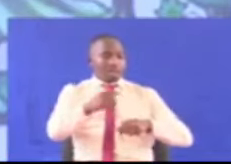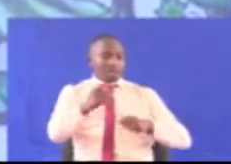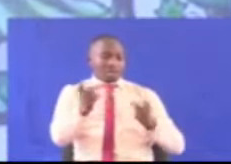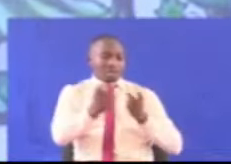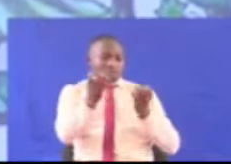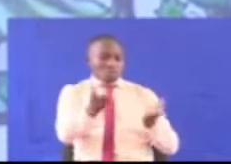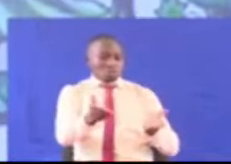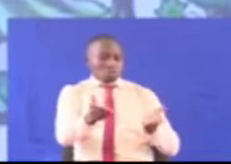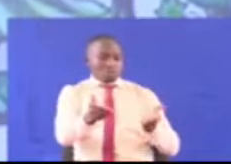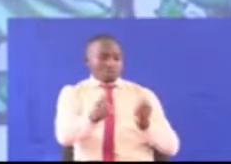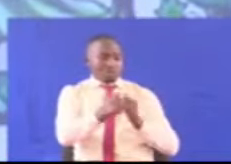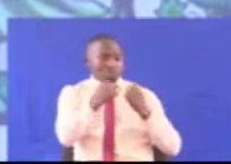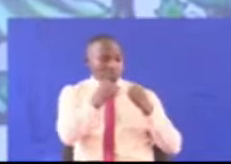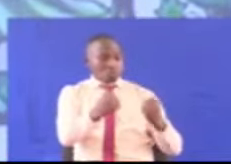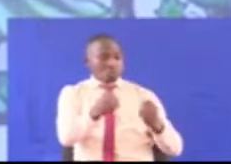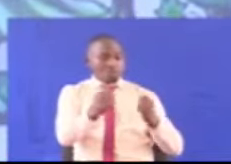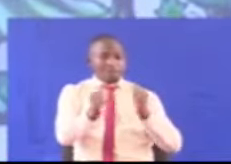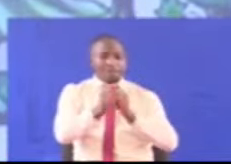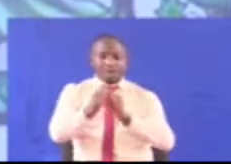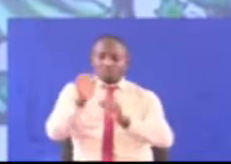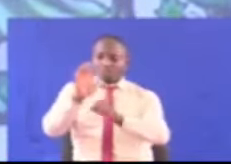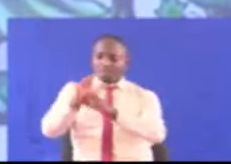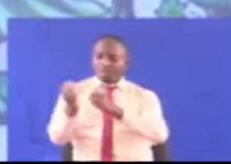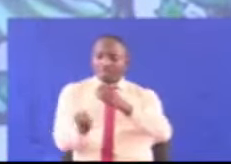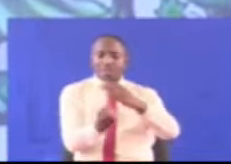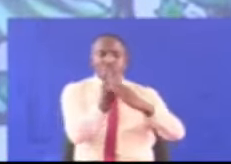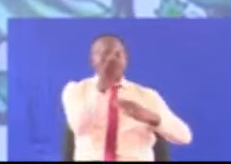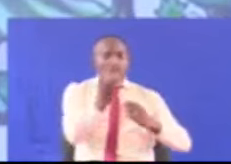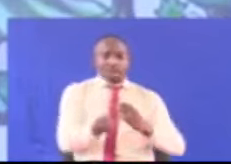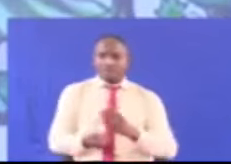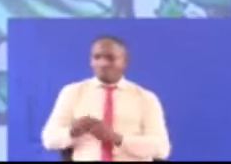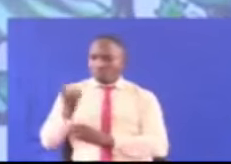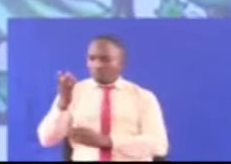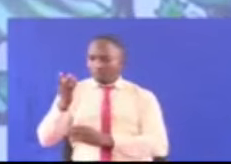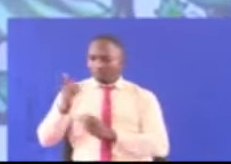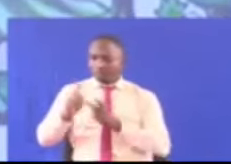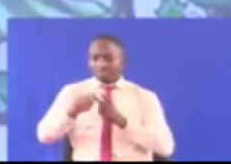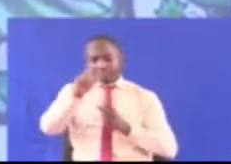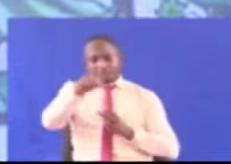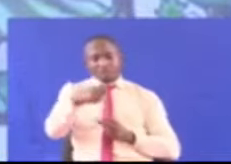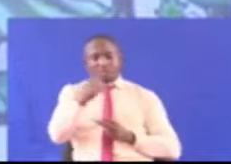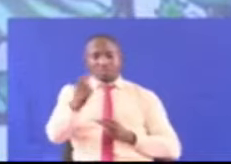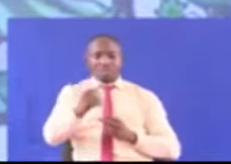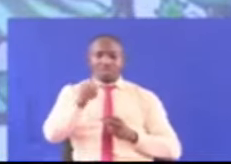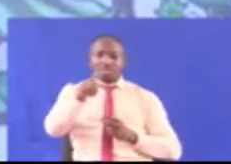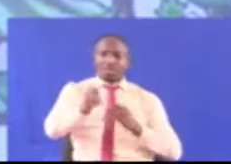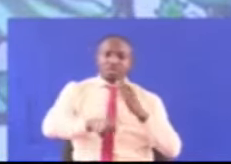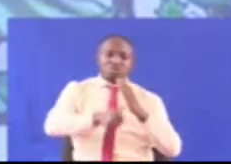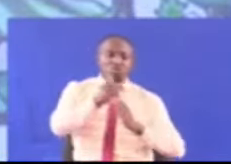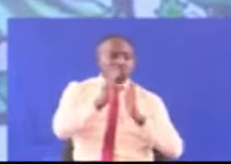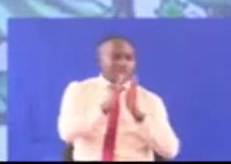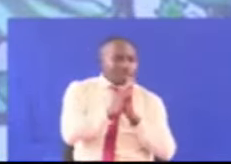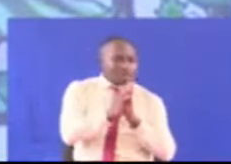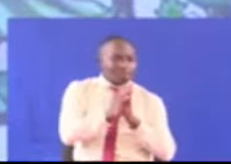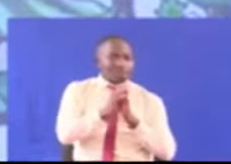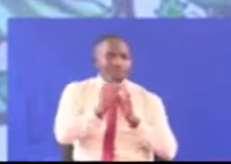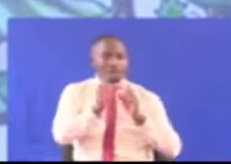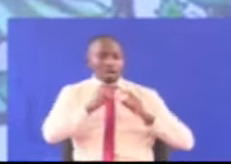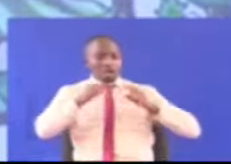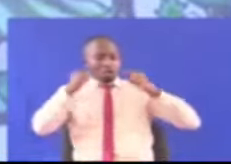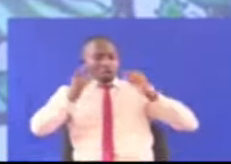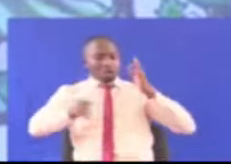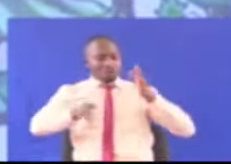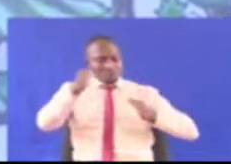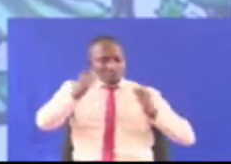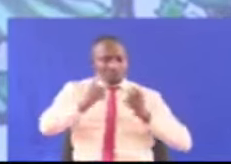huwa zinaleta mambo mengi. Na kwa sababu mtu ameshajiita yeye ni kiongozi wa dini, na wakati mwingine anavaa na kola,